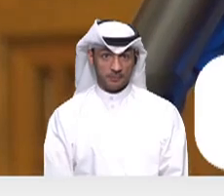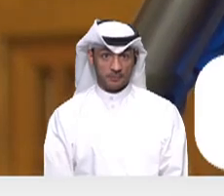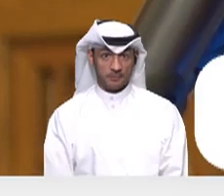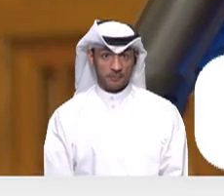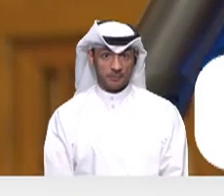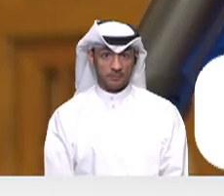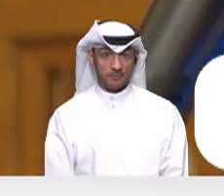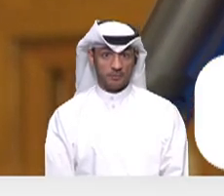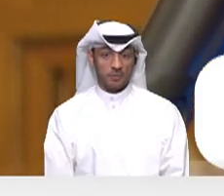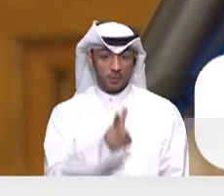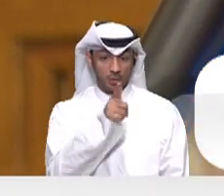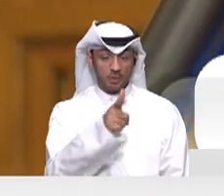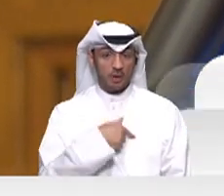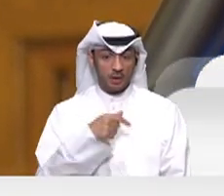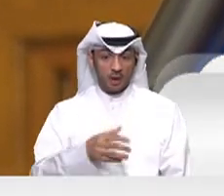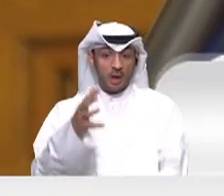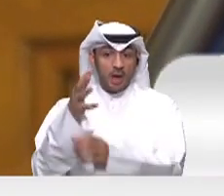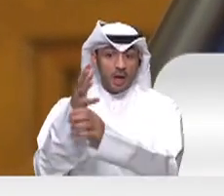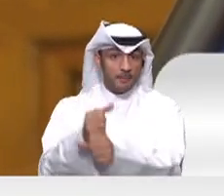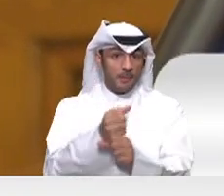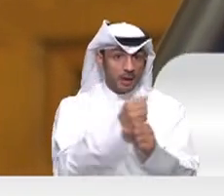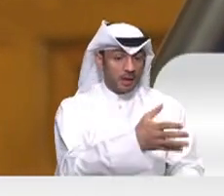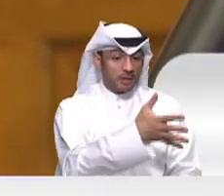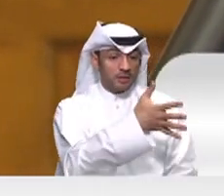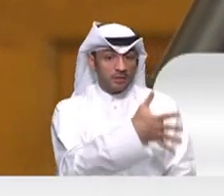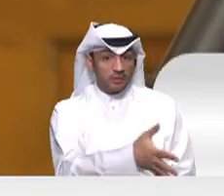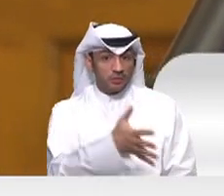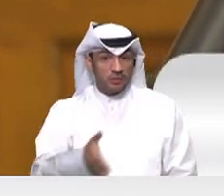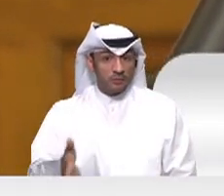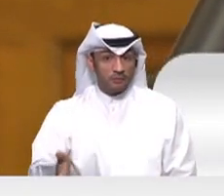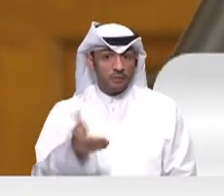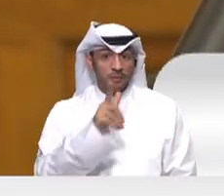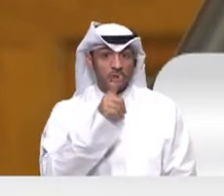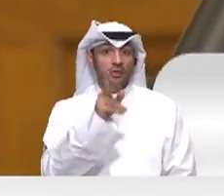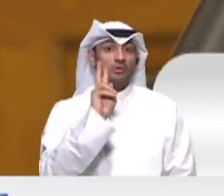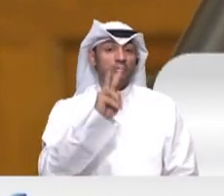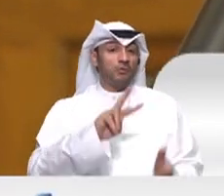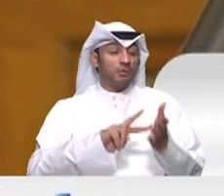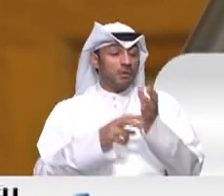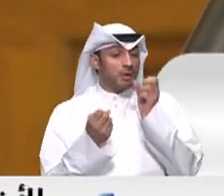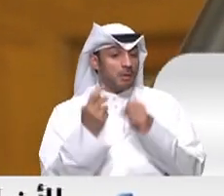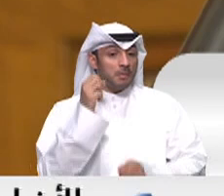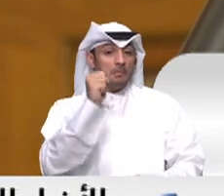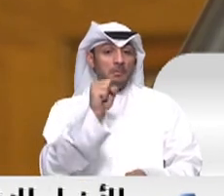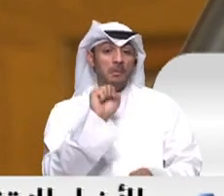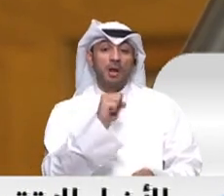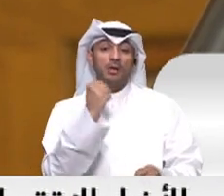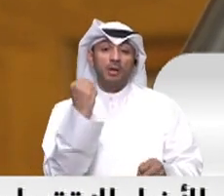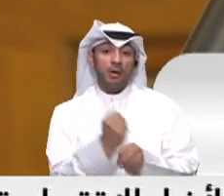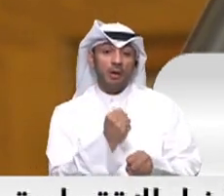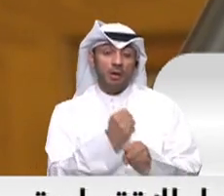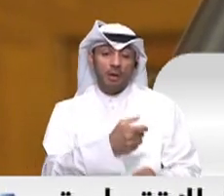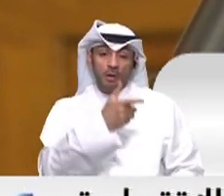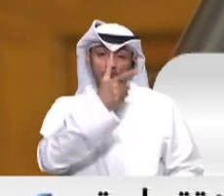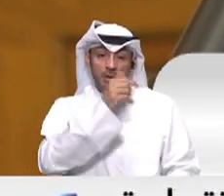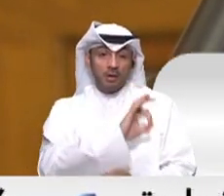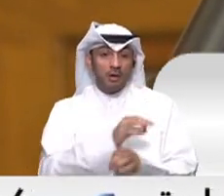جعلنا حماية الطفل والطفولة وتنمية مهاراتهم على رأس